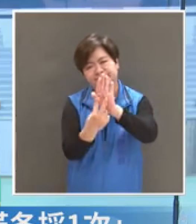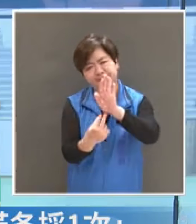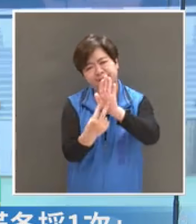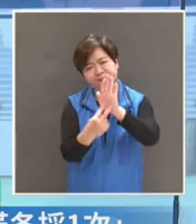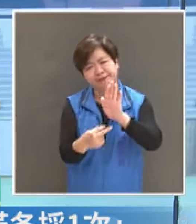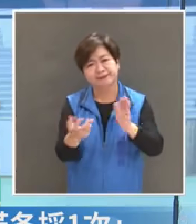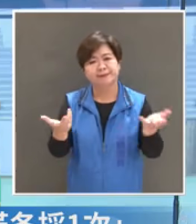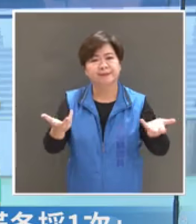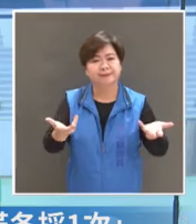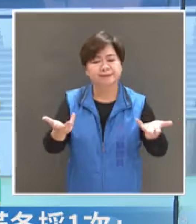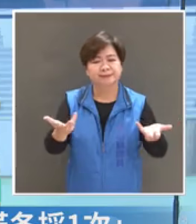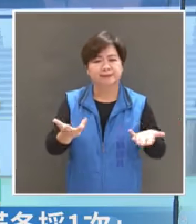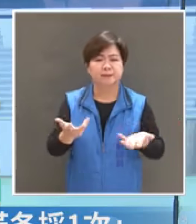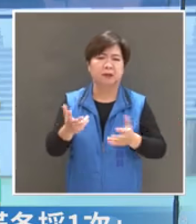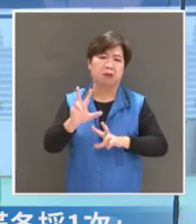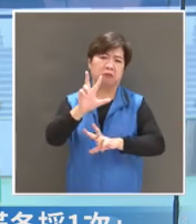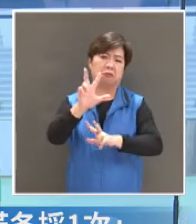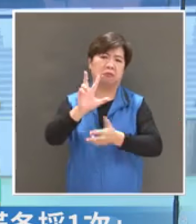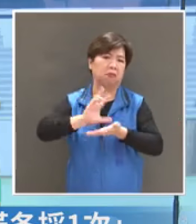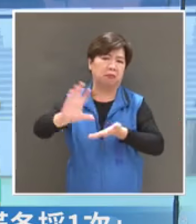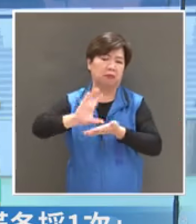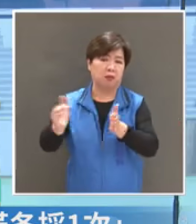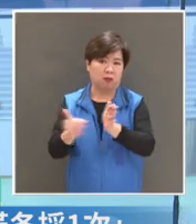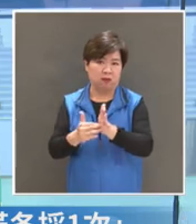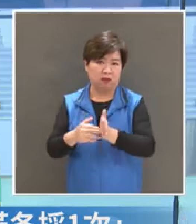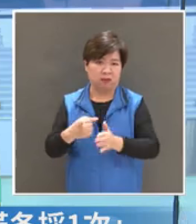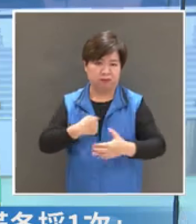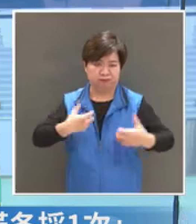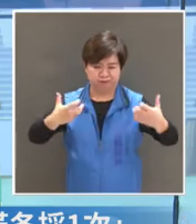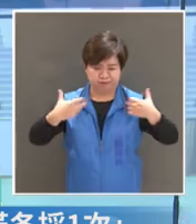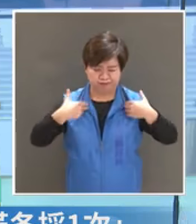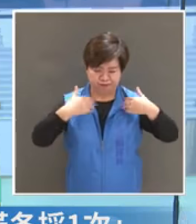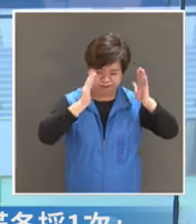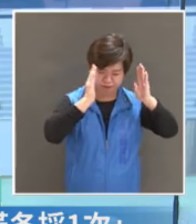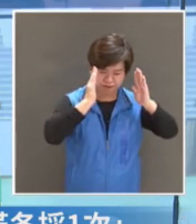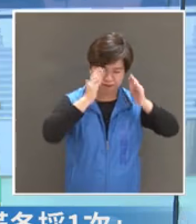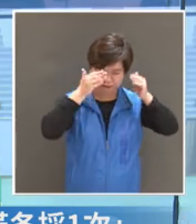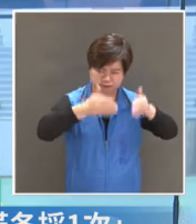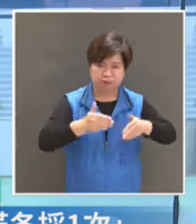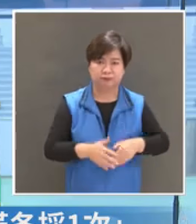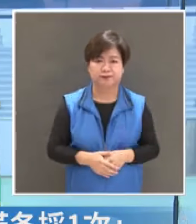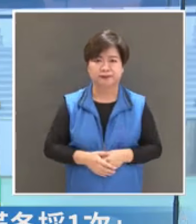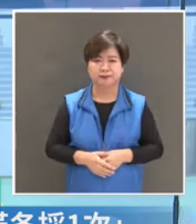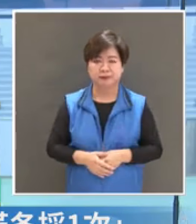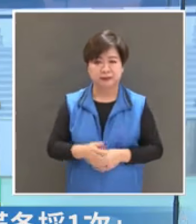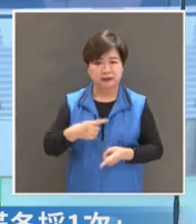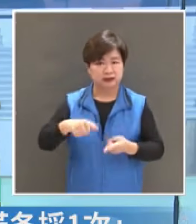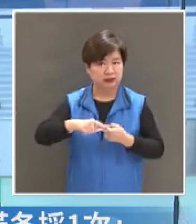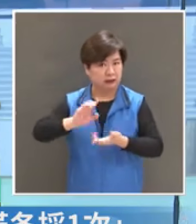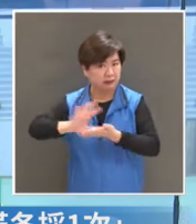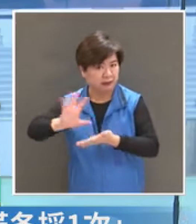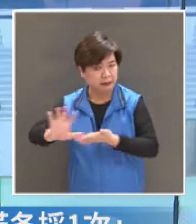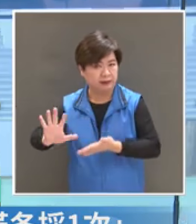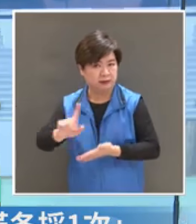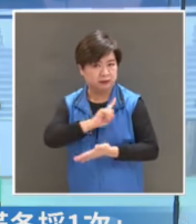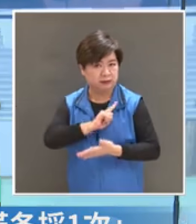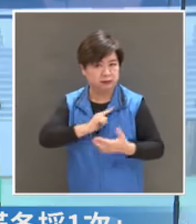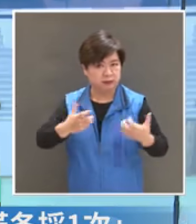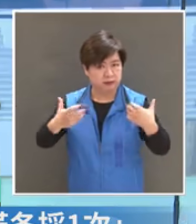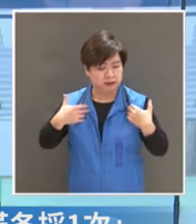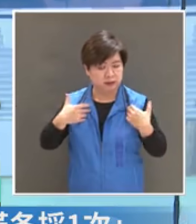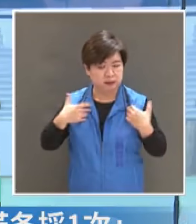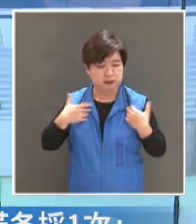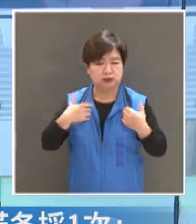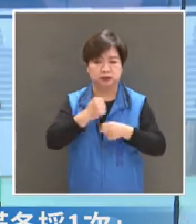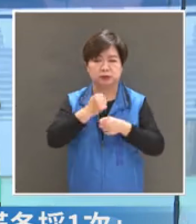事，做自己该做的事情。我说该说的话，做自己该做的